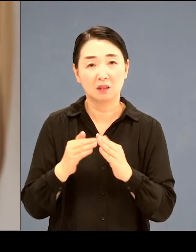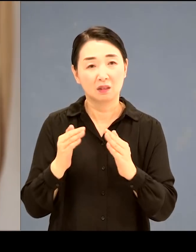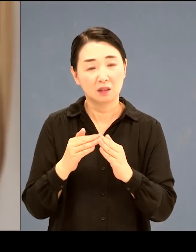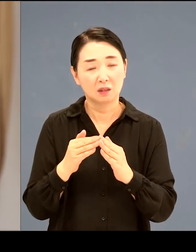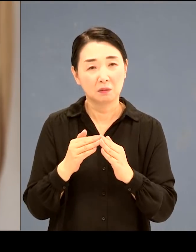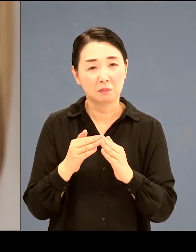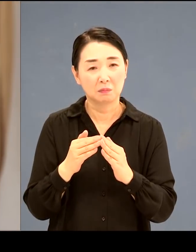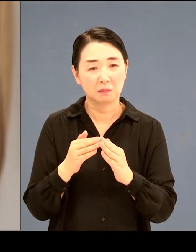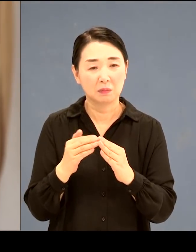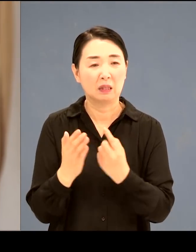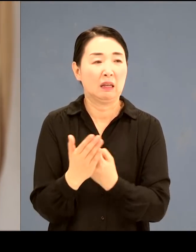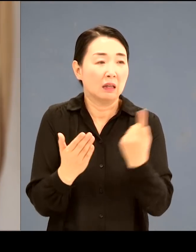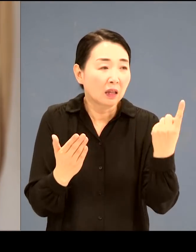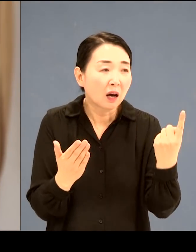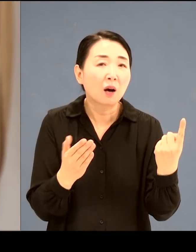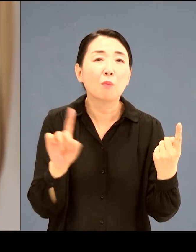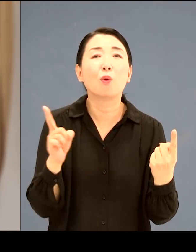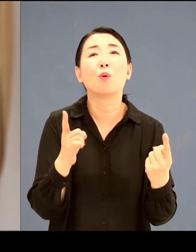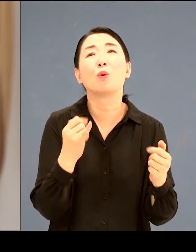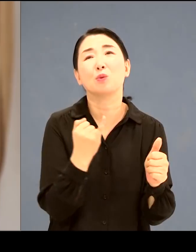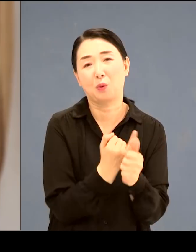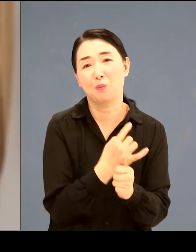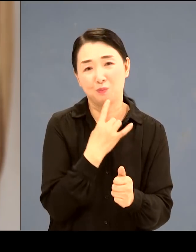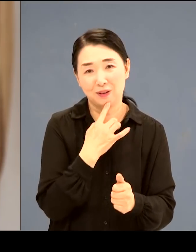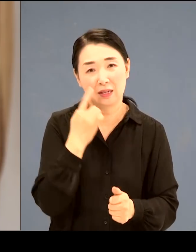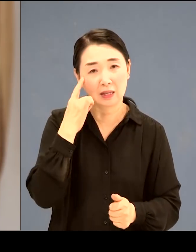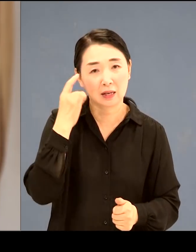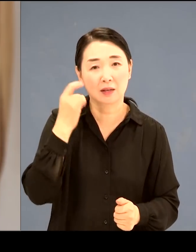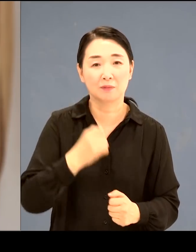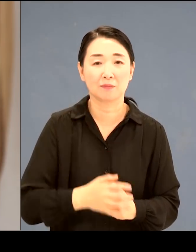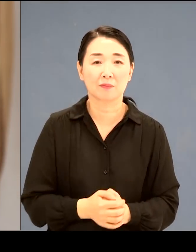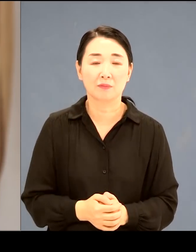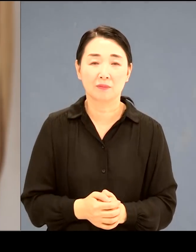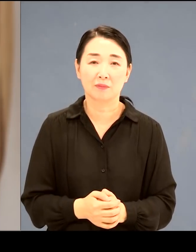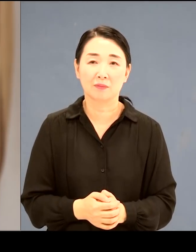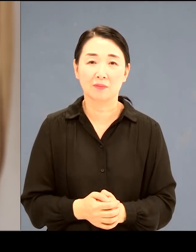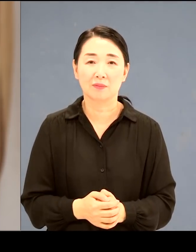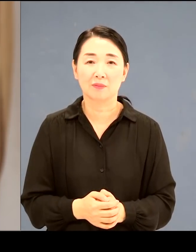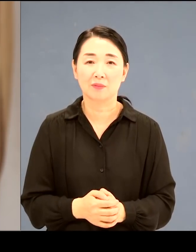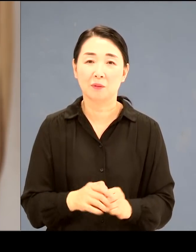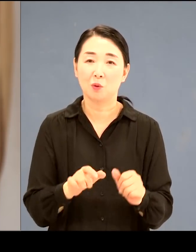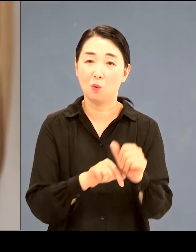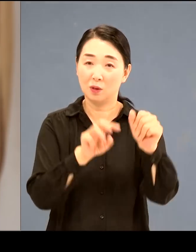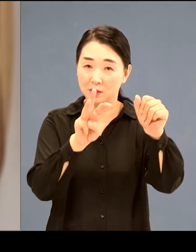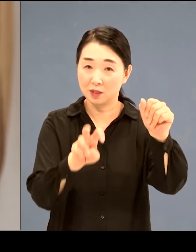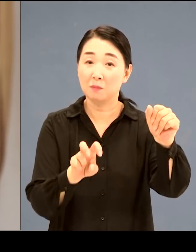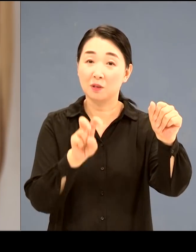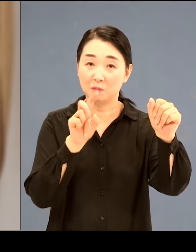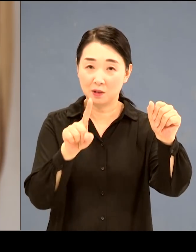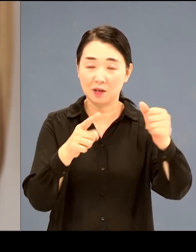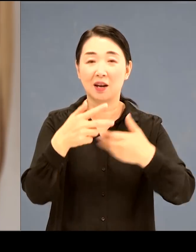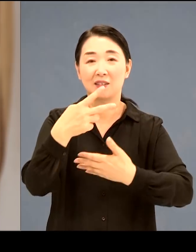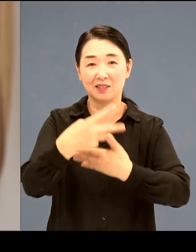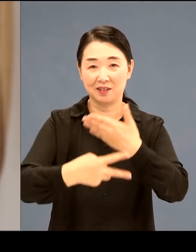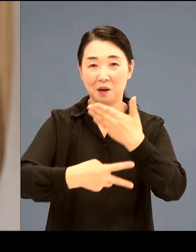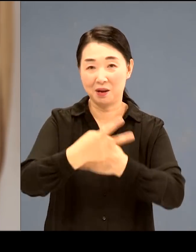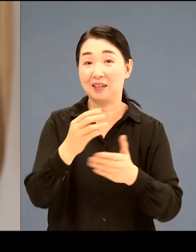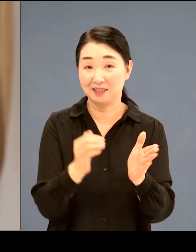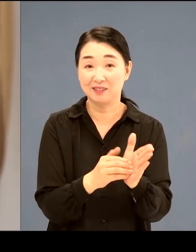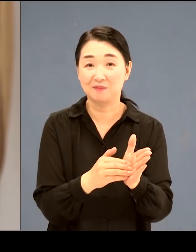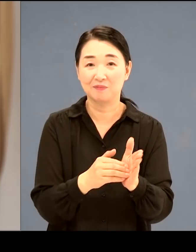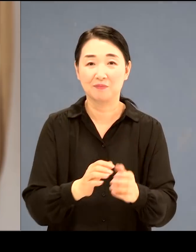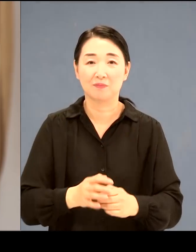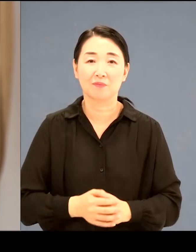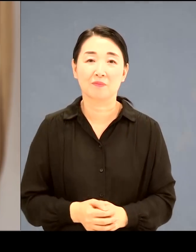길은 결혼밖에 없겠다라는 네. 생각이 들어서 그 5월 31일 날 그 드라마가 끝났거든요. 아름다운 날들이라는 네.